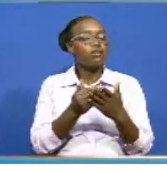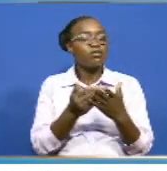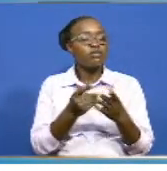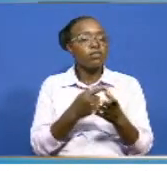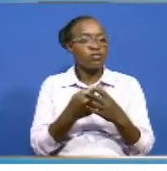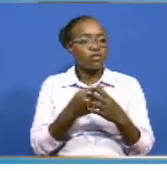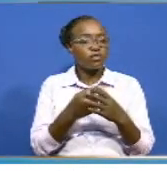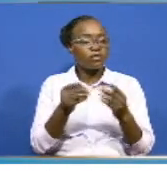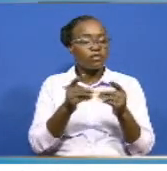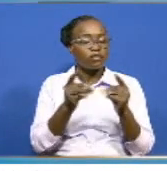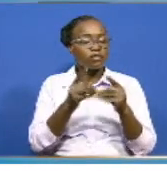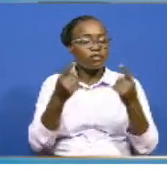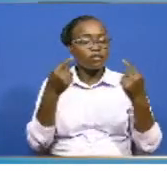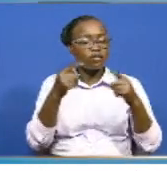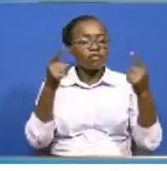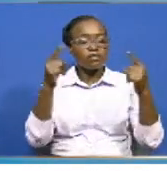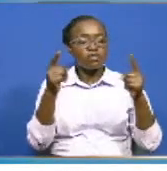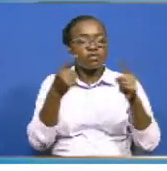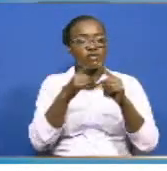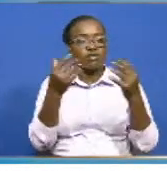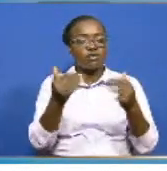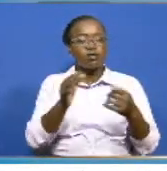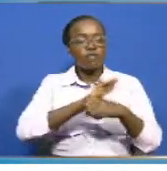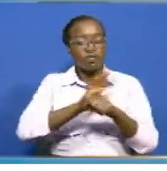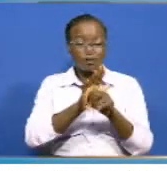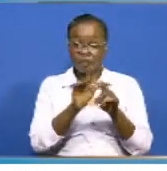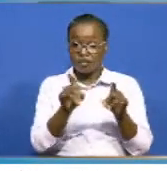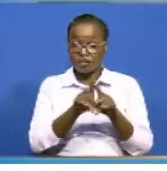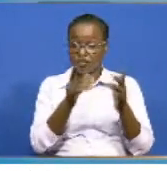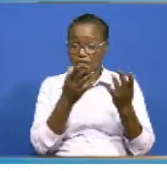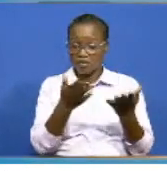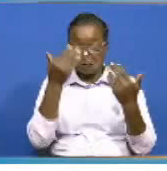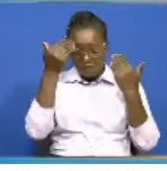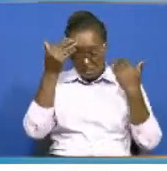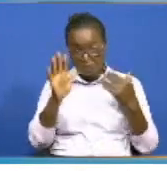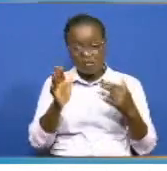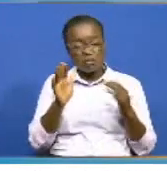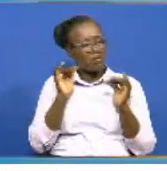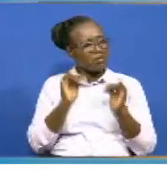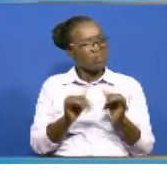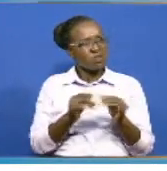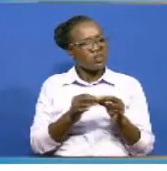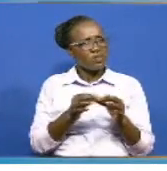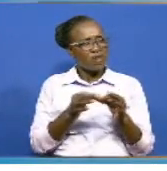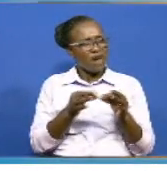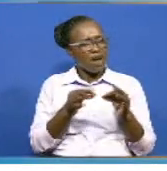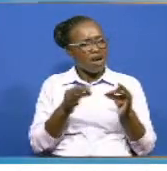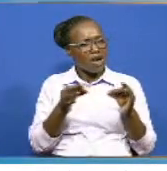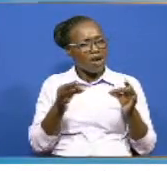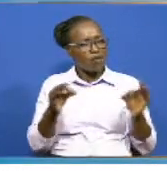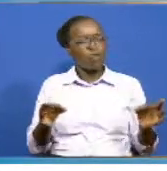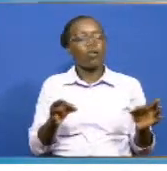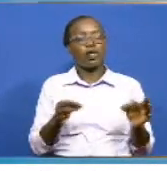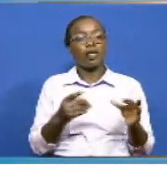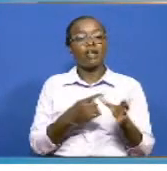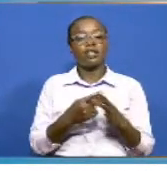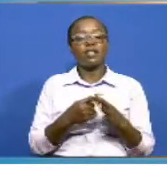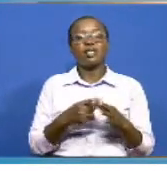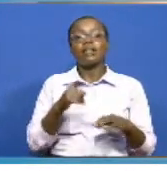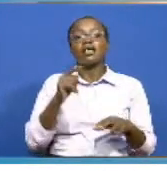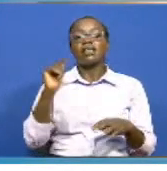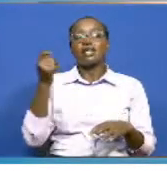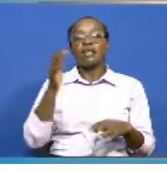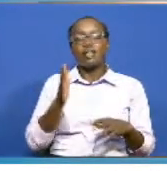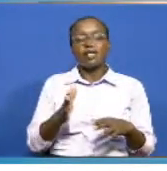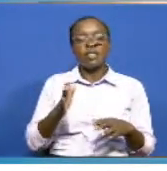unafanikiwa. Sasa hivi janga la COVID-19 bado lipo, hatujui litakuwa nasi kwa muda gani, na imefika wakati ambapo Wakenya wameanza